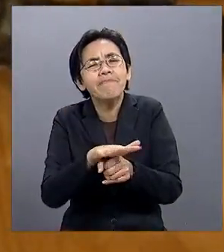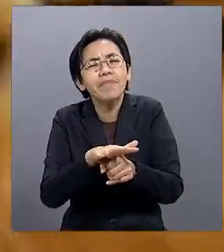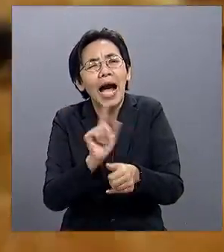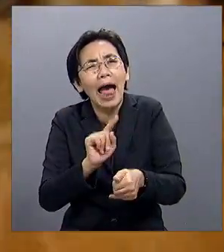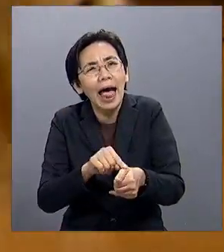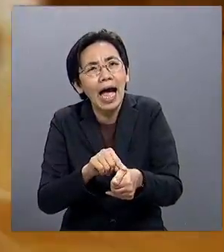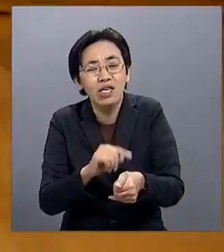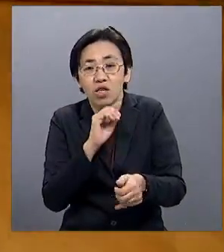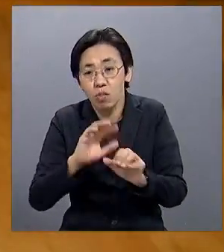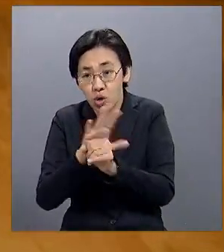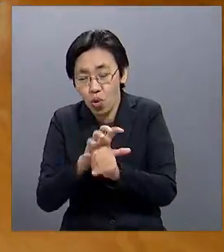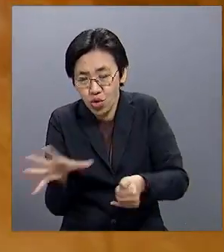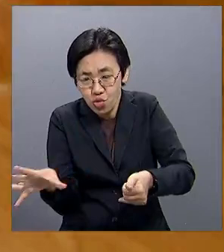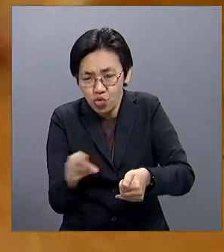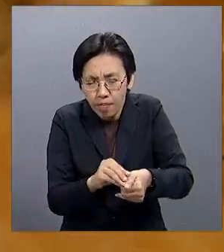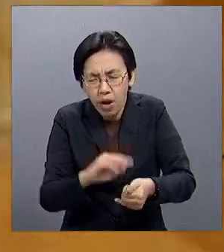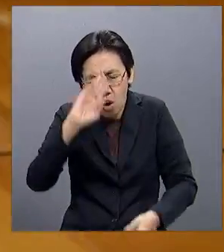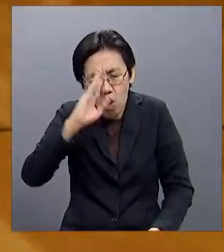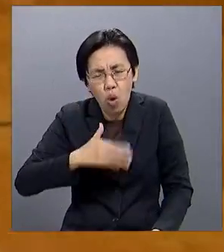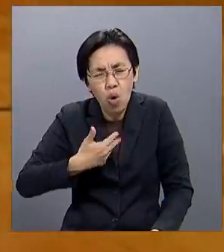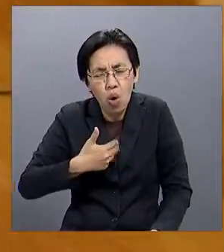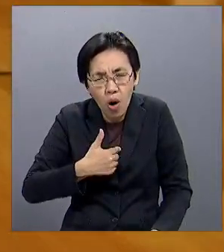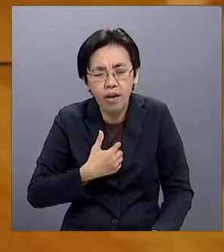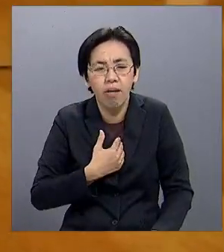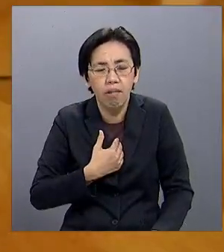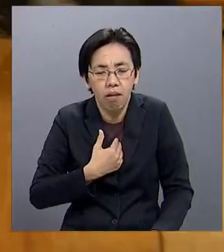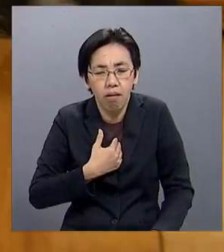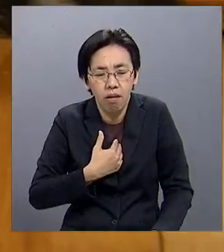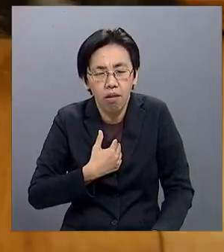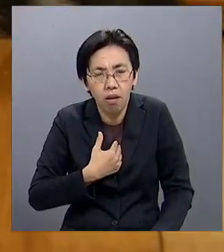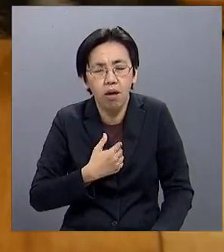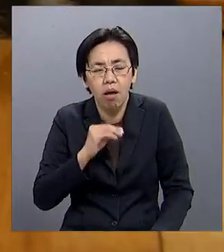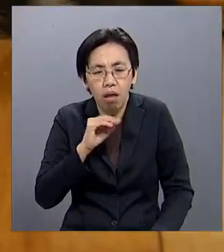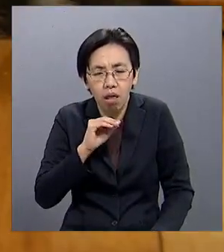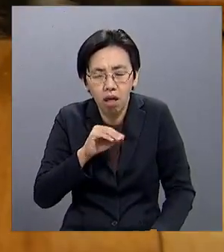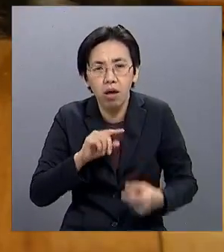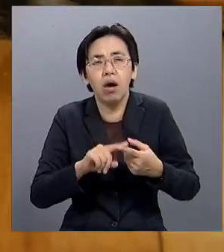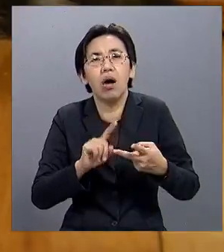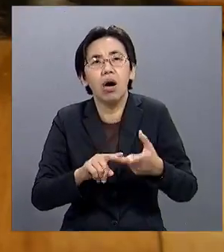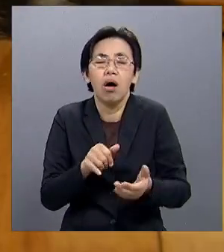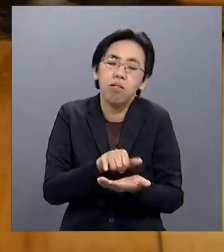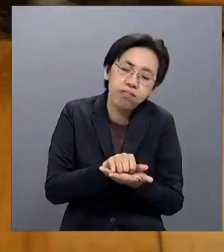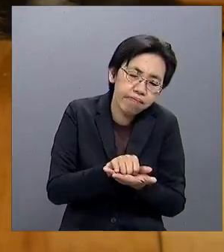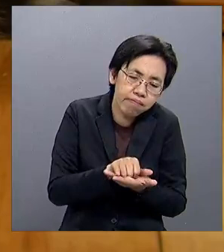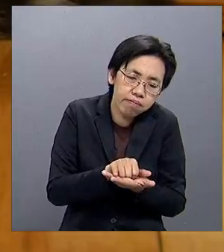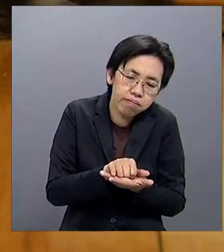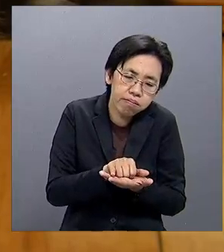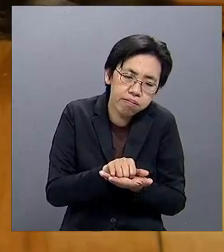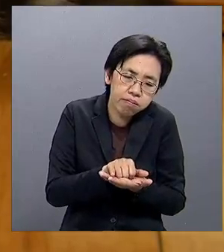ไข้ขึ้นต่ำๆมีไอแห้งๆมีตัวร้อนนอนซึมอาจจะความอยากอาหารน้อย